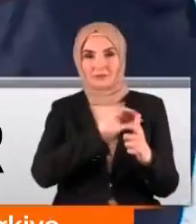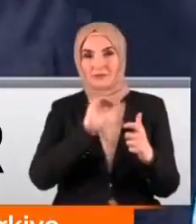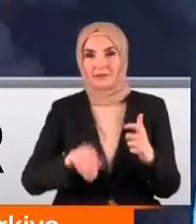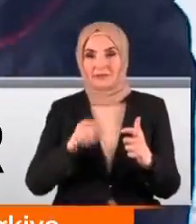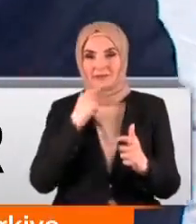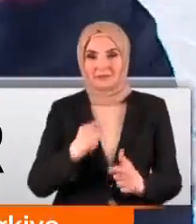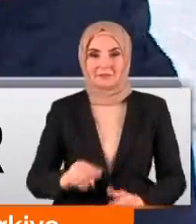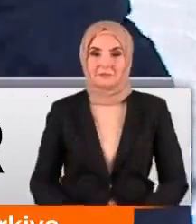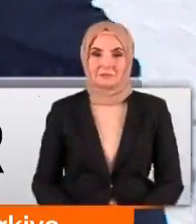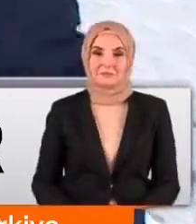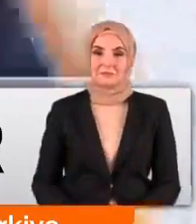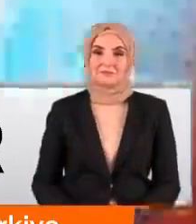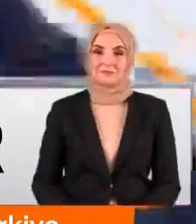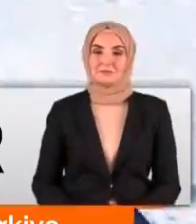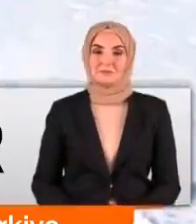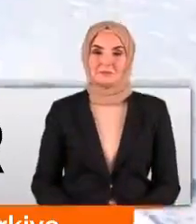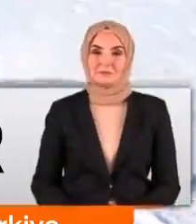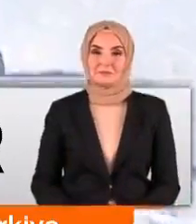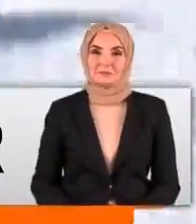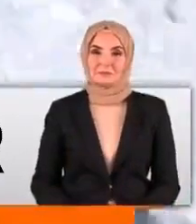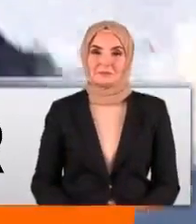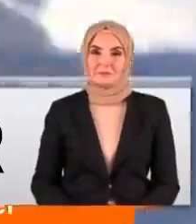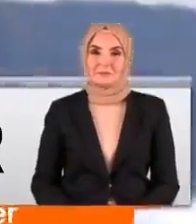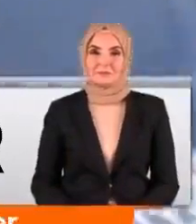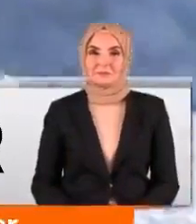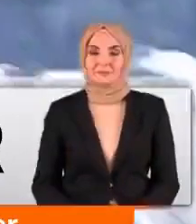geliyorsunuz, ben gidiyorum bir anda. Evet, gitmeyin bu tarafa doğru.